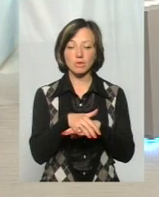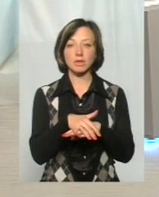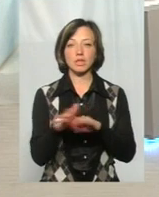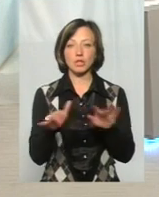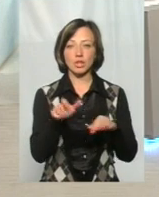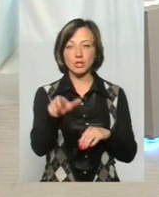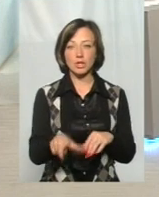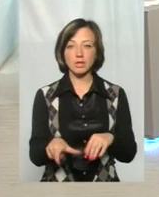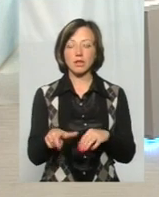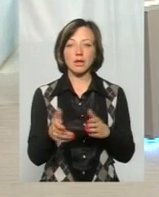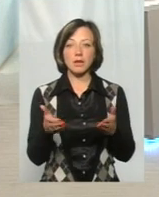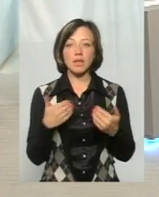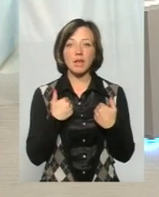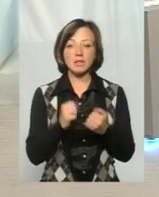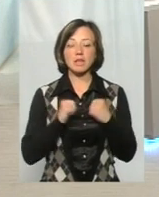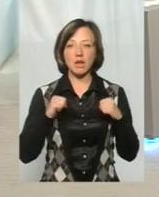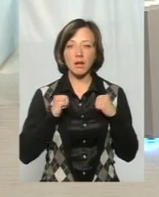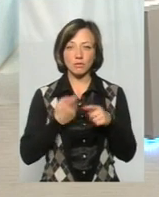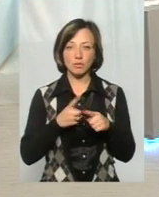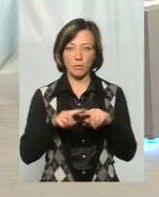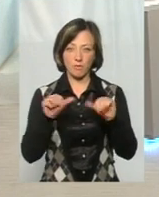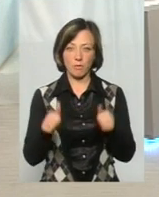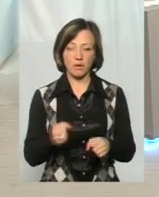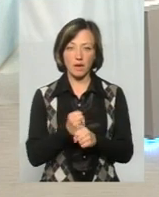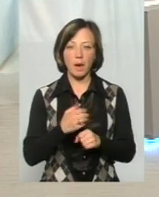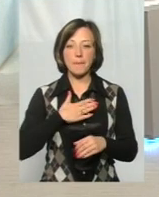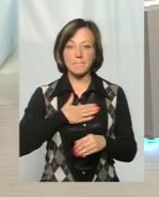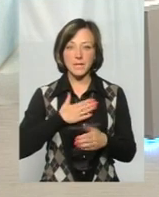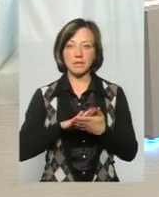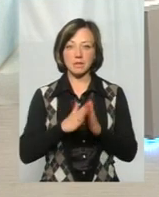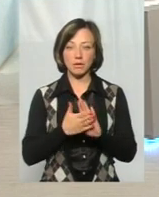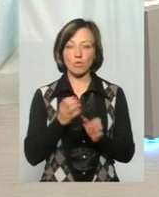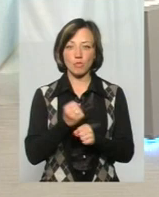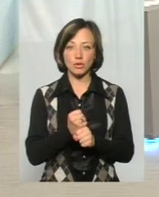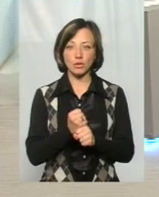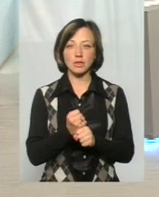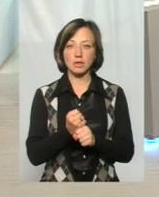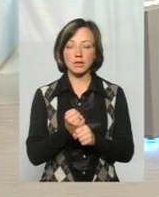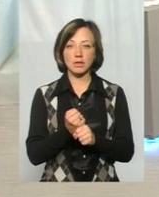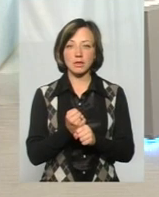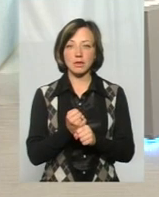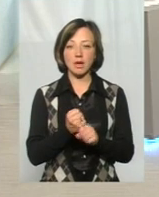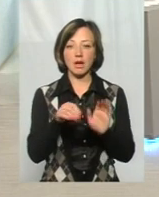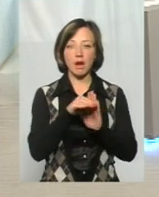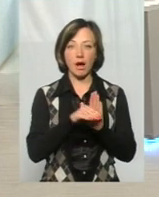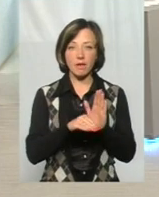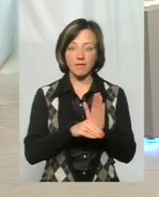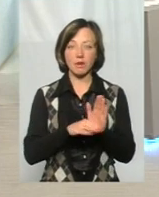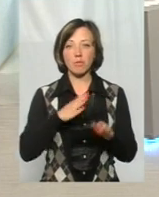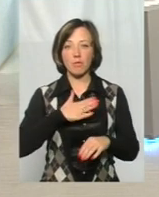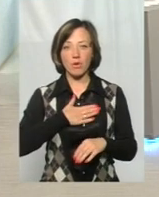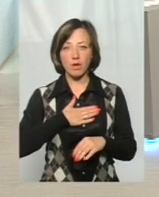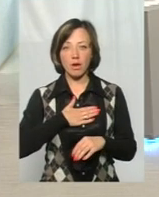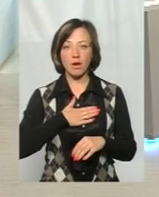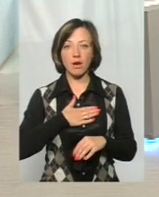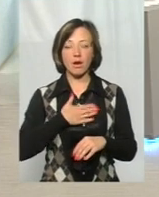громадського діяча, суспільного. Я стараюся в цьому форматі. Тобто мій станом на сьогодні робочий момент, робочий графік і моє, як то